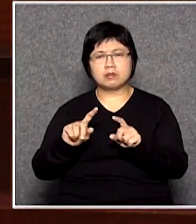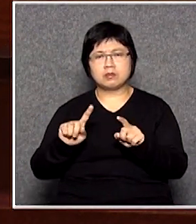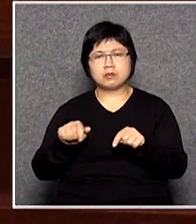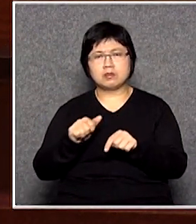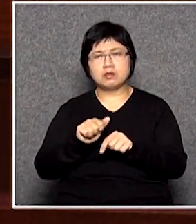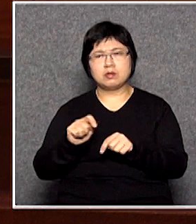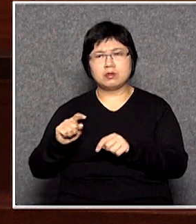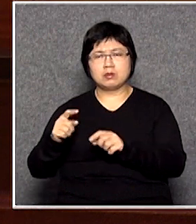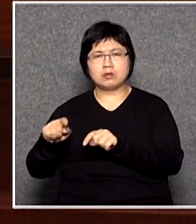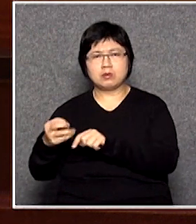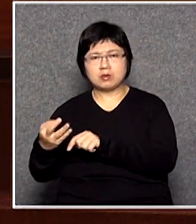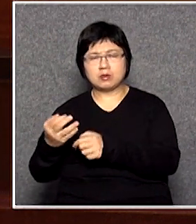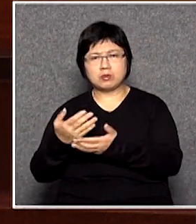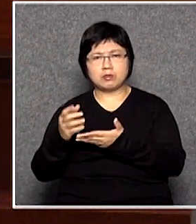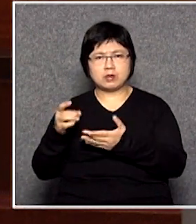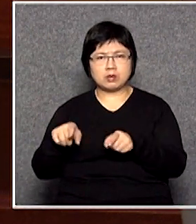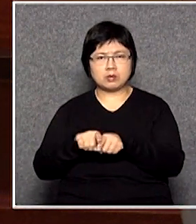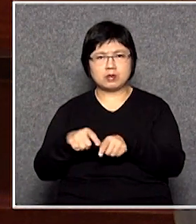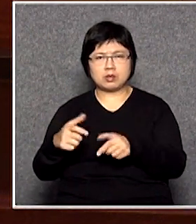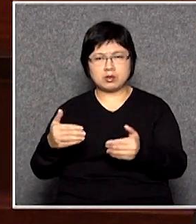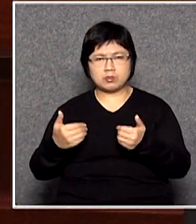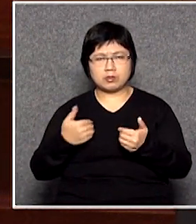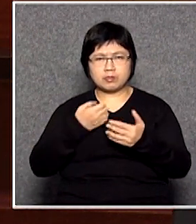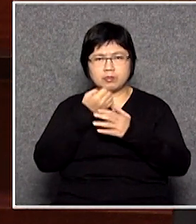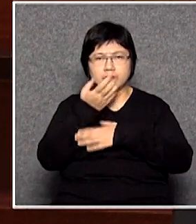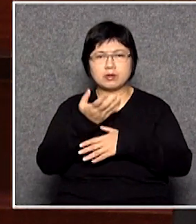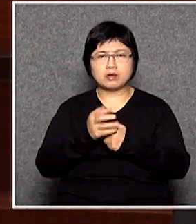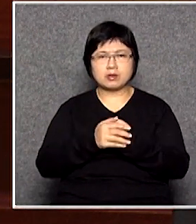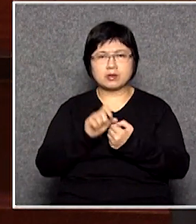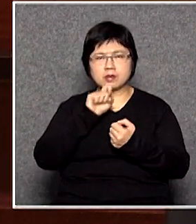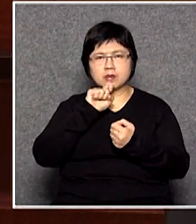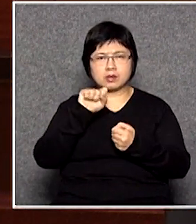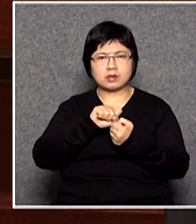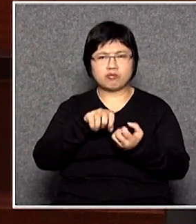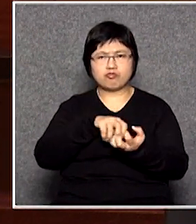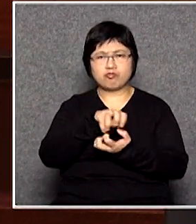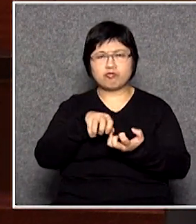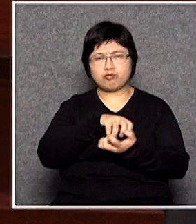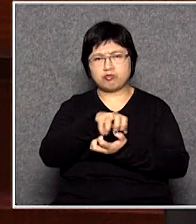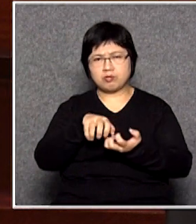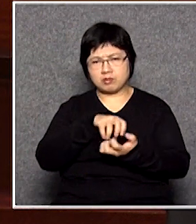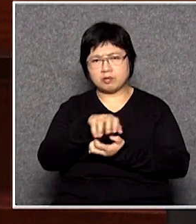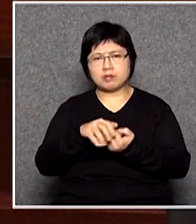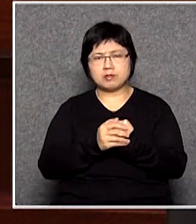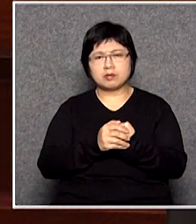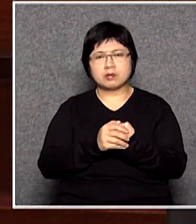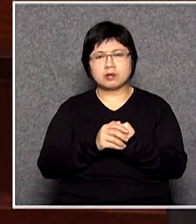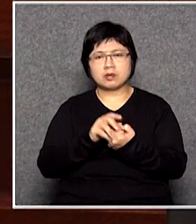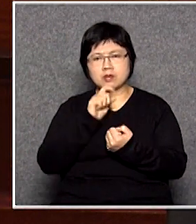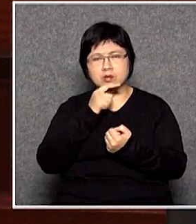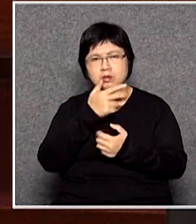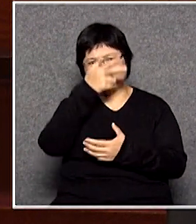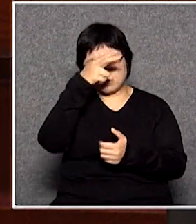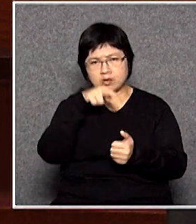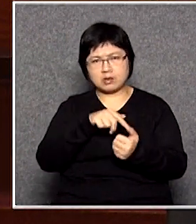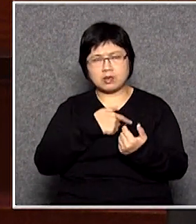83A(3)豁免共同利益披露咧，就只會增加紛擾、混亂，產生更多政治上邊嘅爭